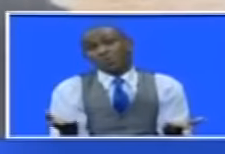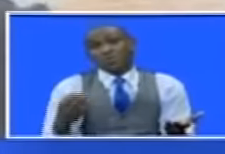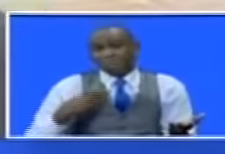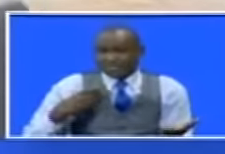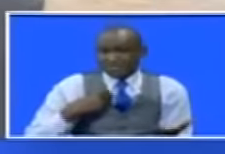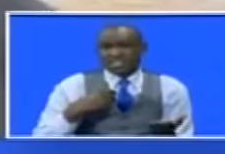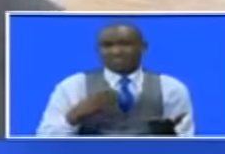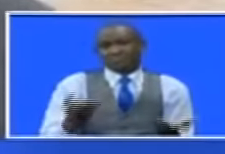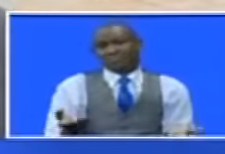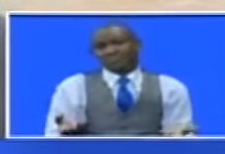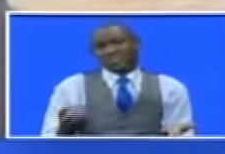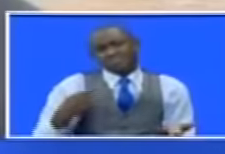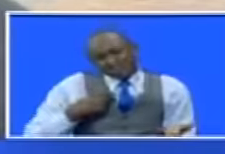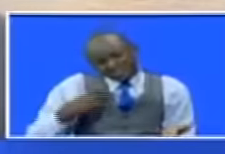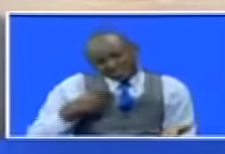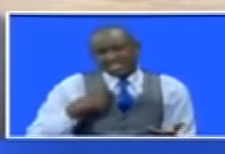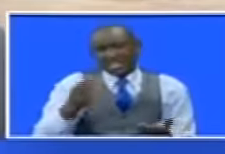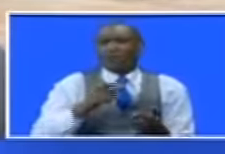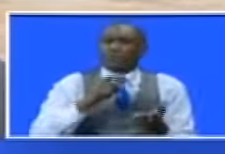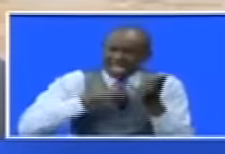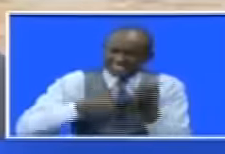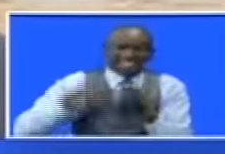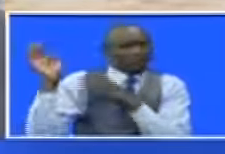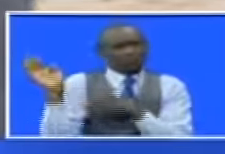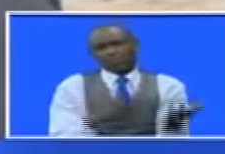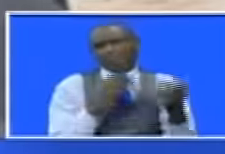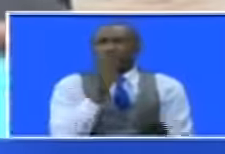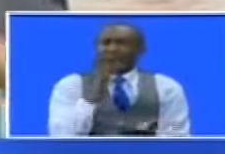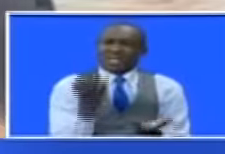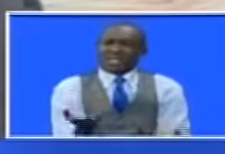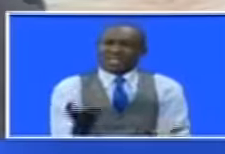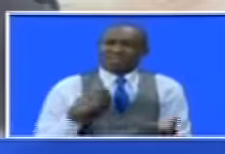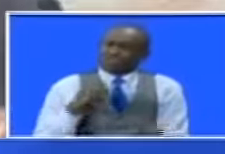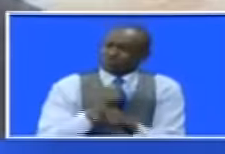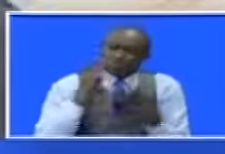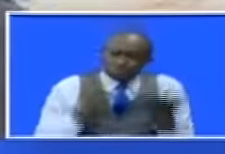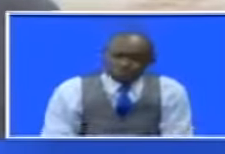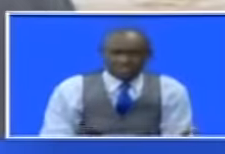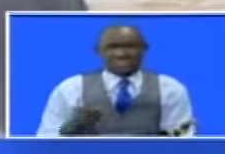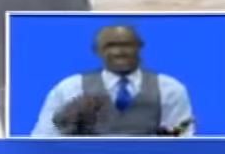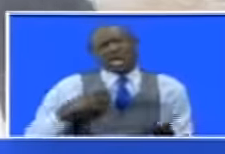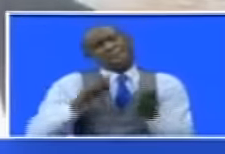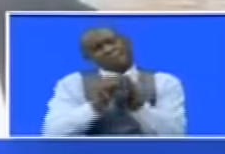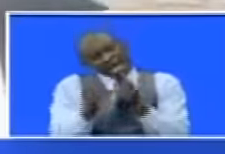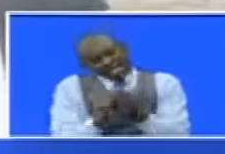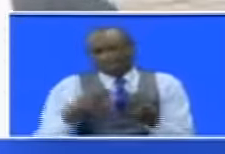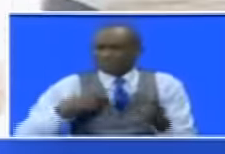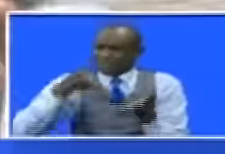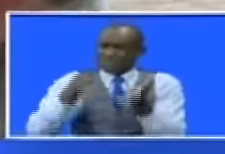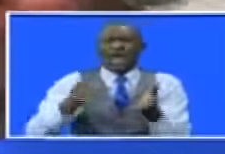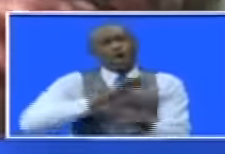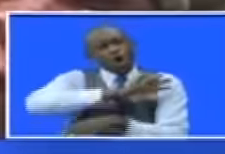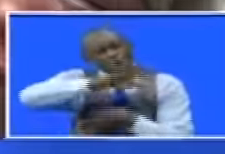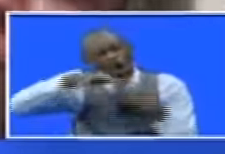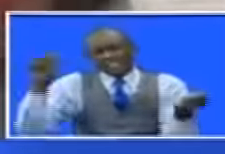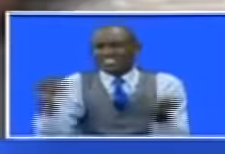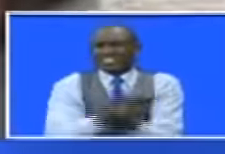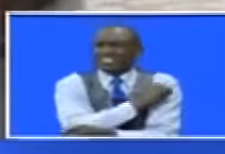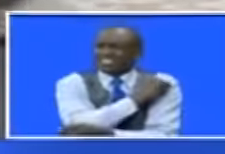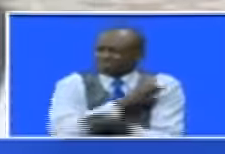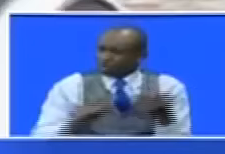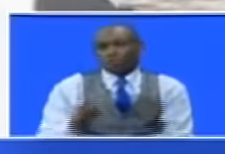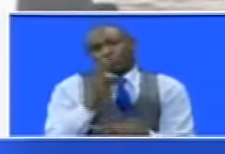maji na michele yangu inalala na maji. Na mahindi nimepanda yote chini